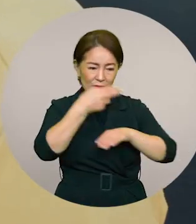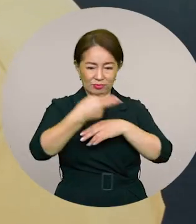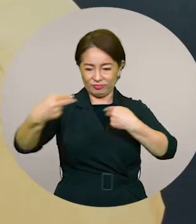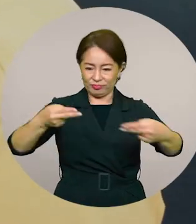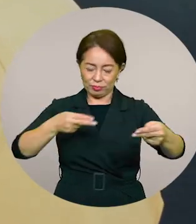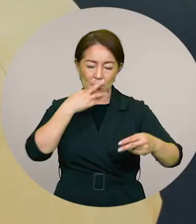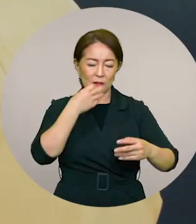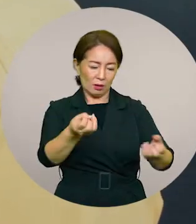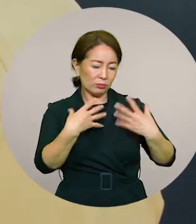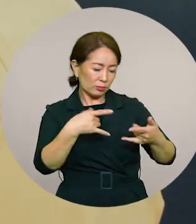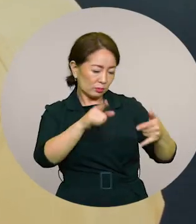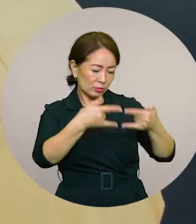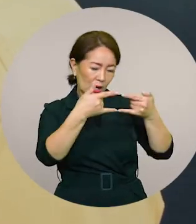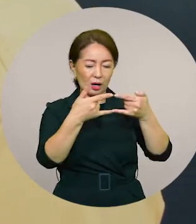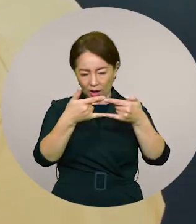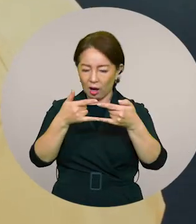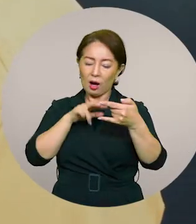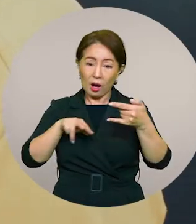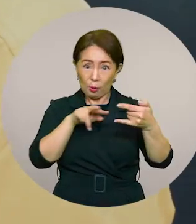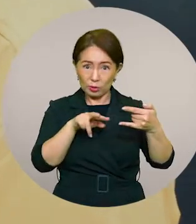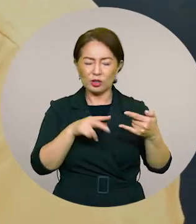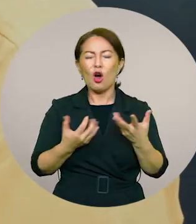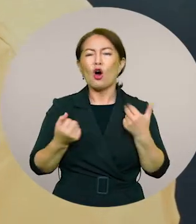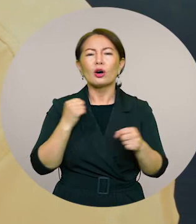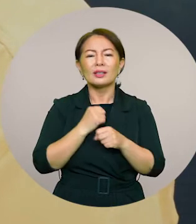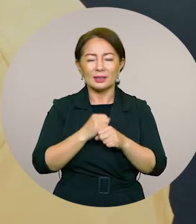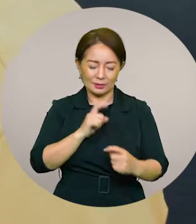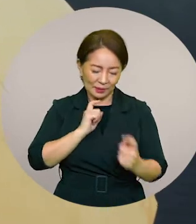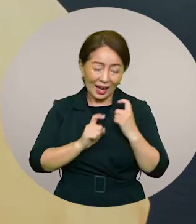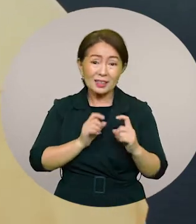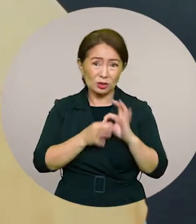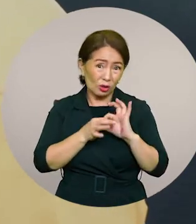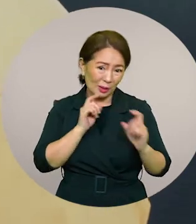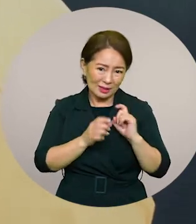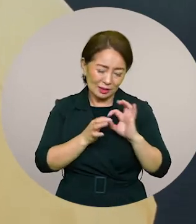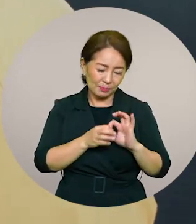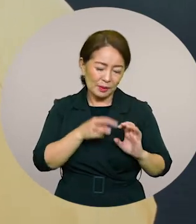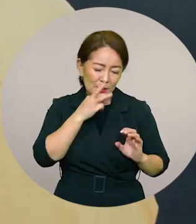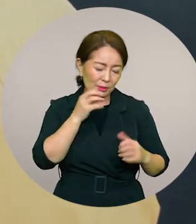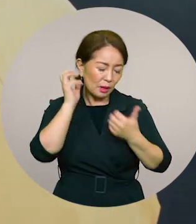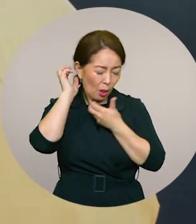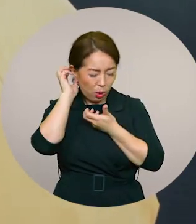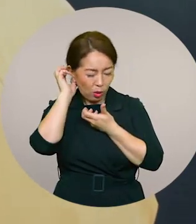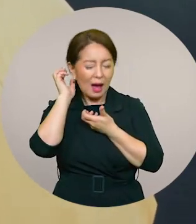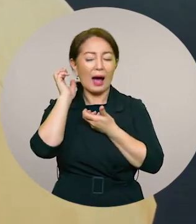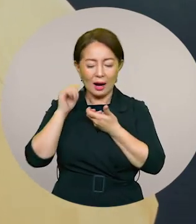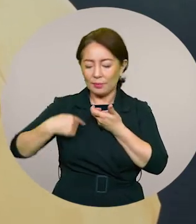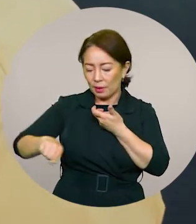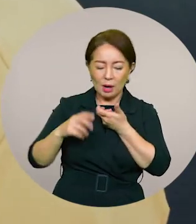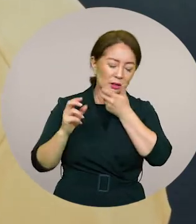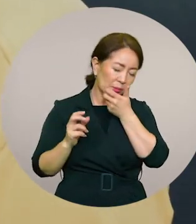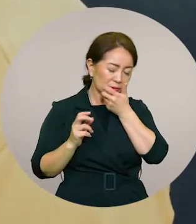Нөгөө талдаа бидний хувьд бас ихэнх ажил маань дандаа нэг харилцаан дээр явагдаж байдаг. Нөгөө мэдээллүүд станцаар дамжиж